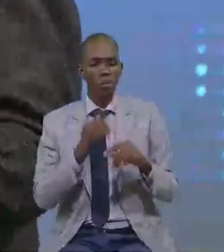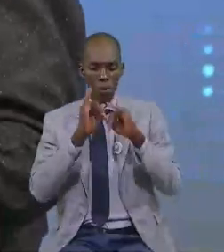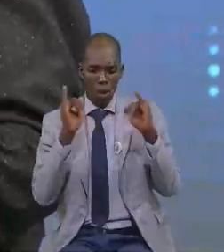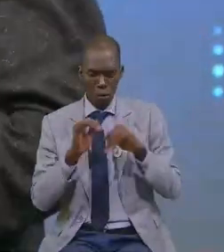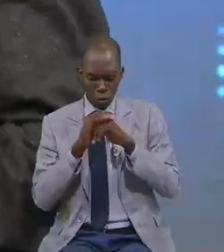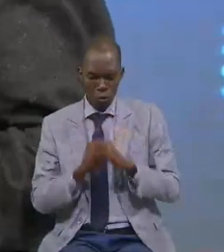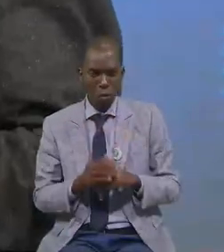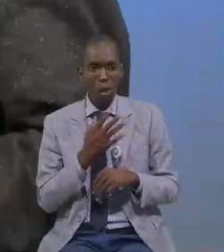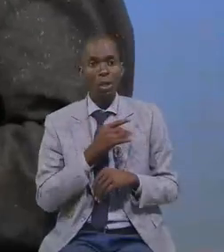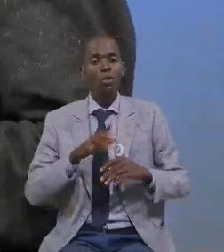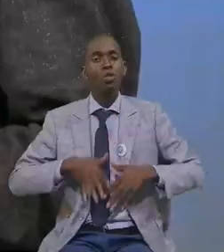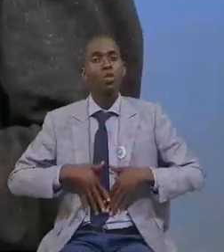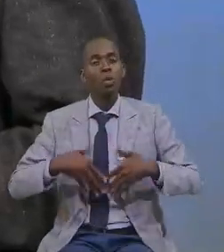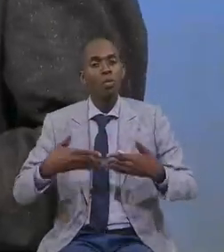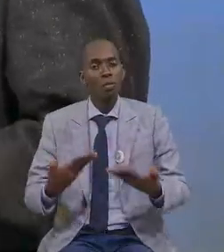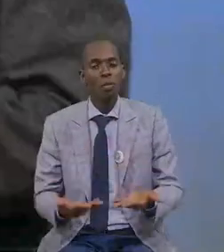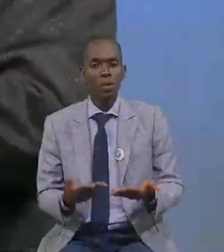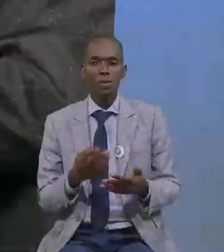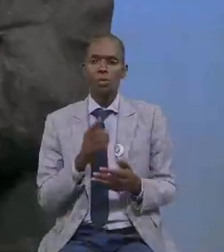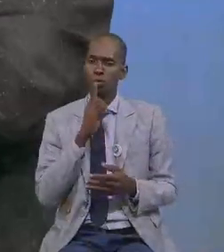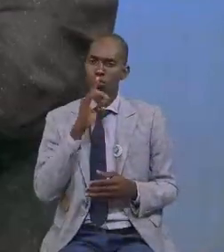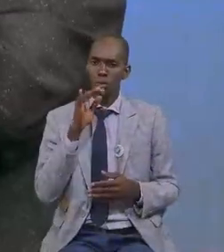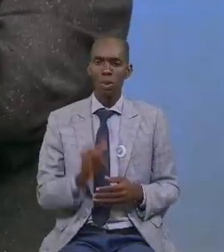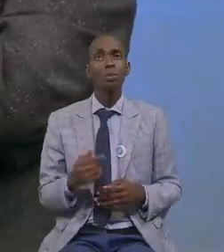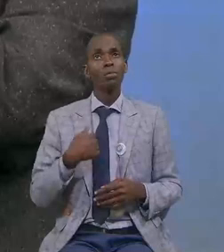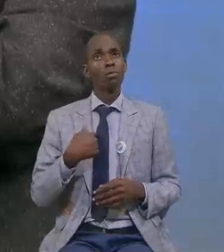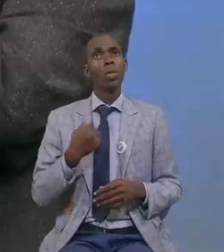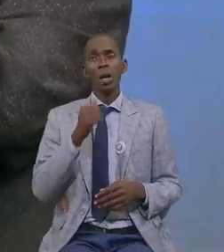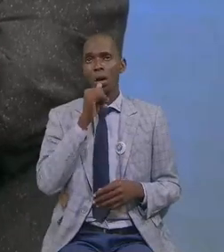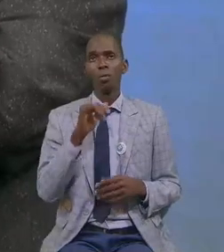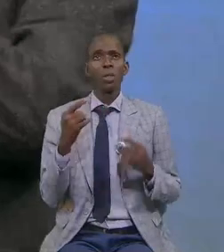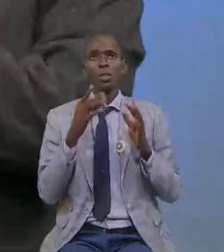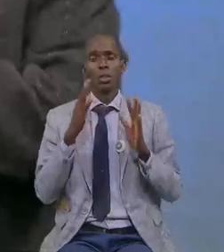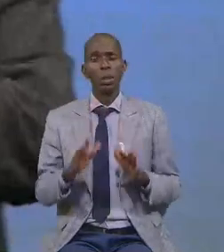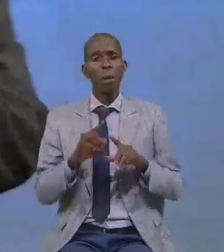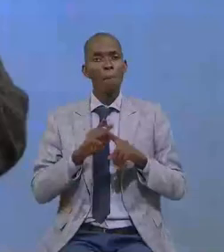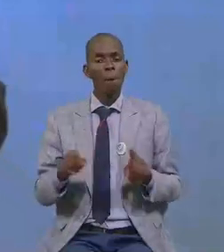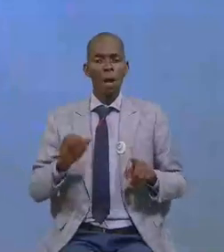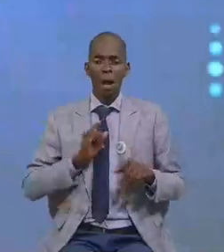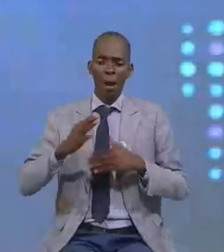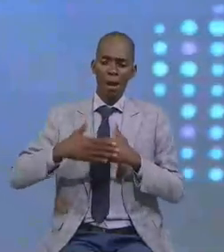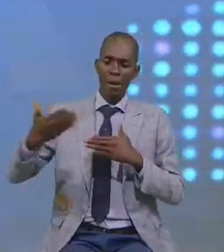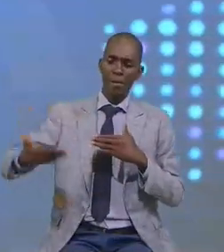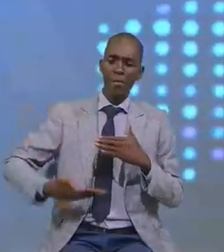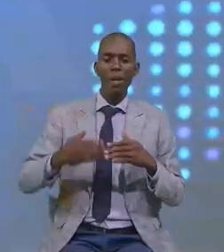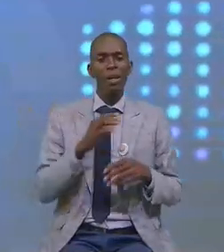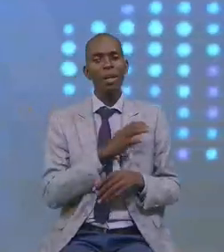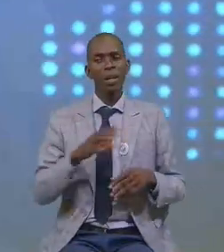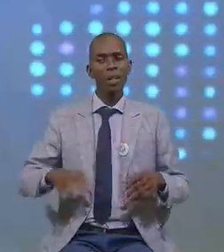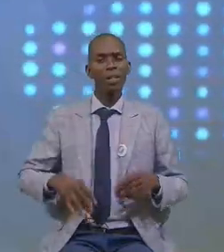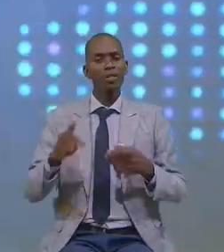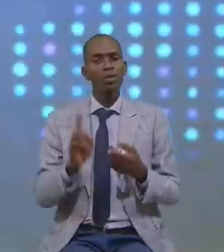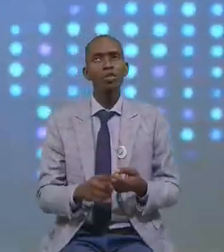tu confesses réellement que je suis un païen. Maintenant, j'invite Christ à